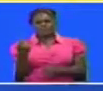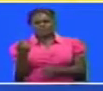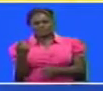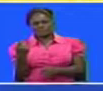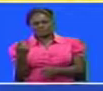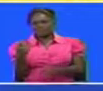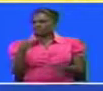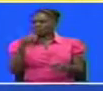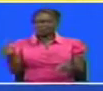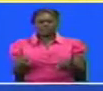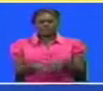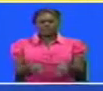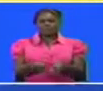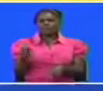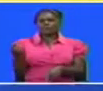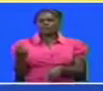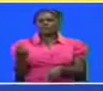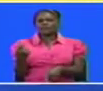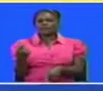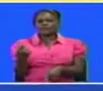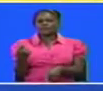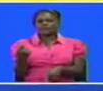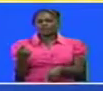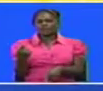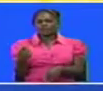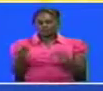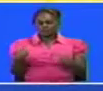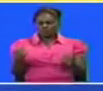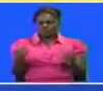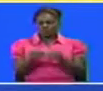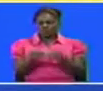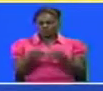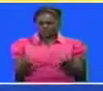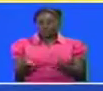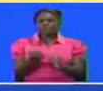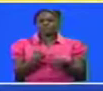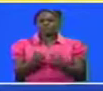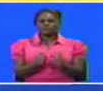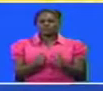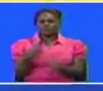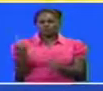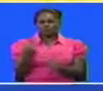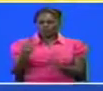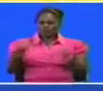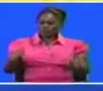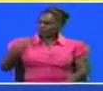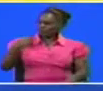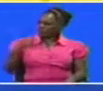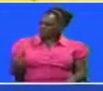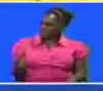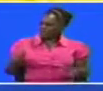in Ghana might not be in the same thing in Kenya. So it's only when we meet at this championships like this that we're able to tell the kind